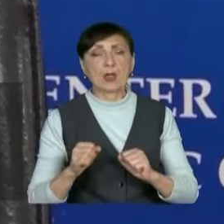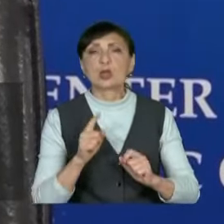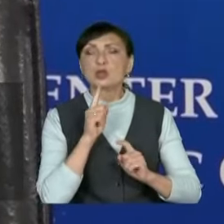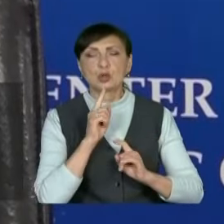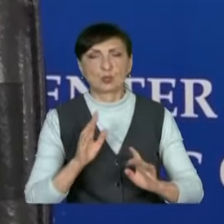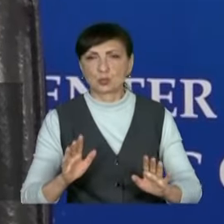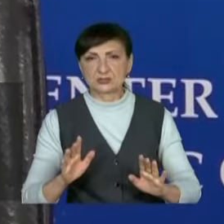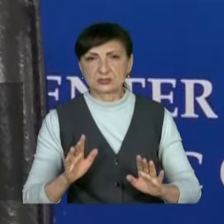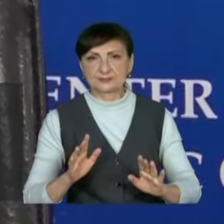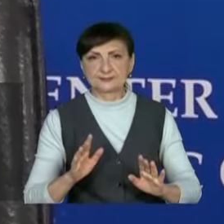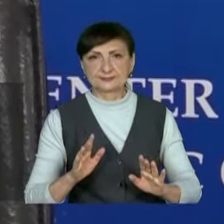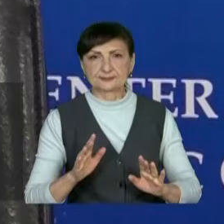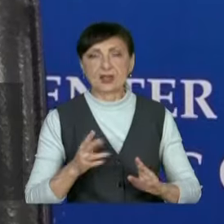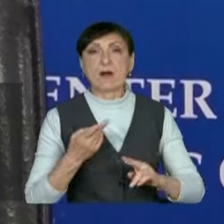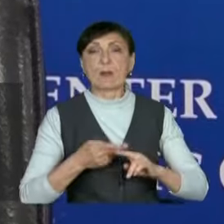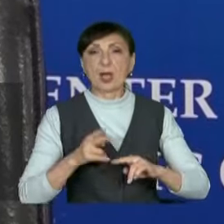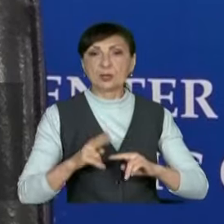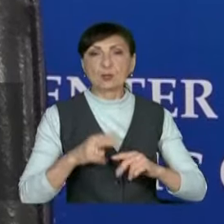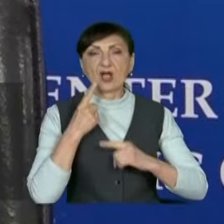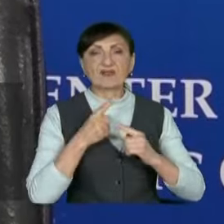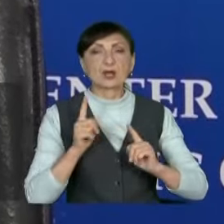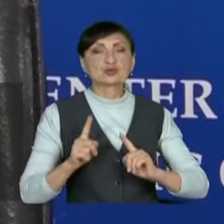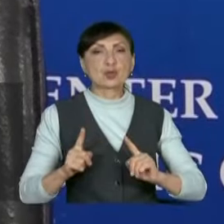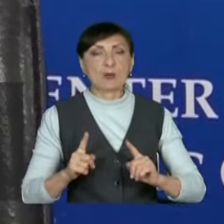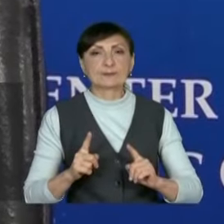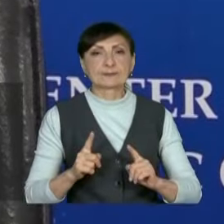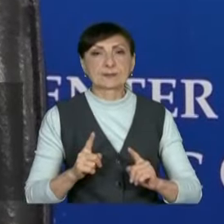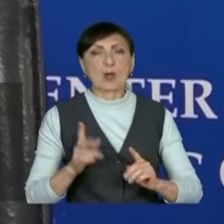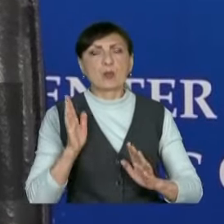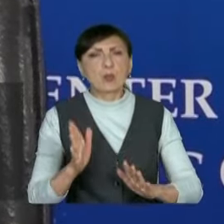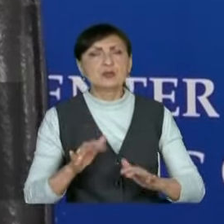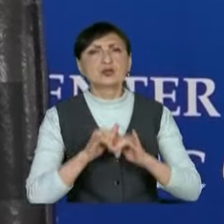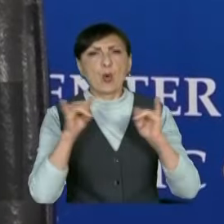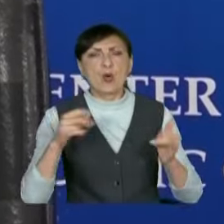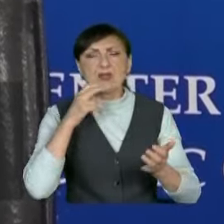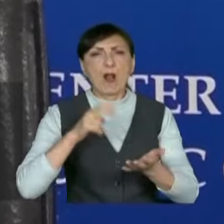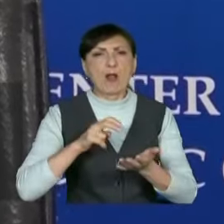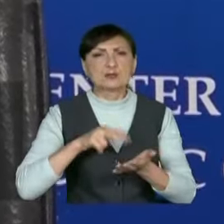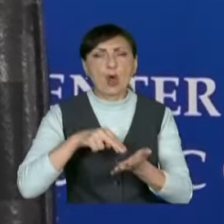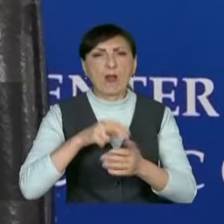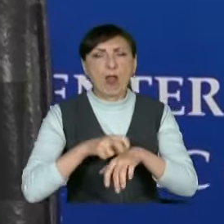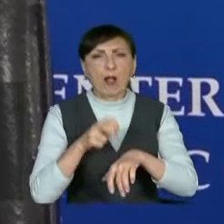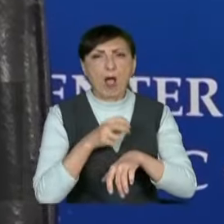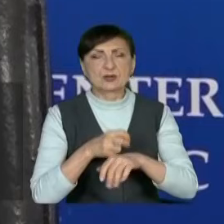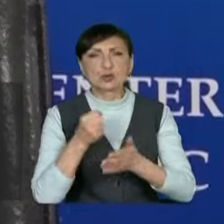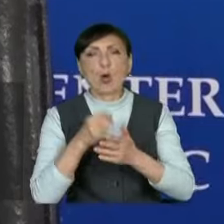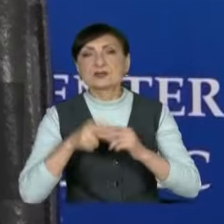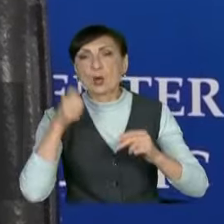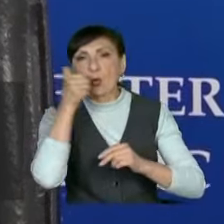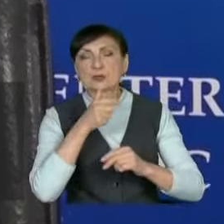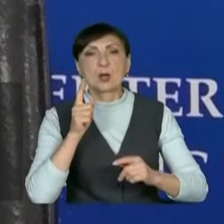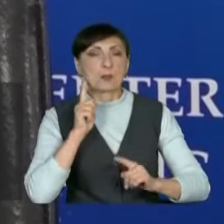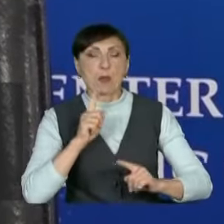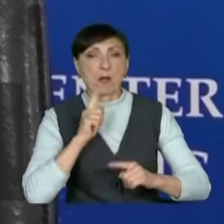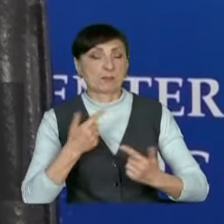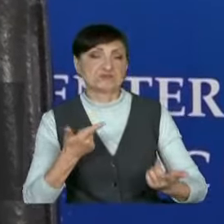ожидается. Поэтому говорить о том, что ожидается рост цен или до конца года будет рост цен, мы сейчас